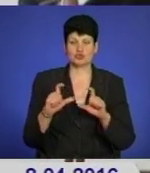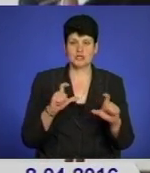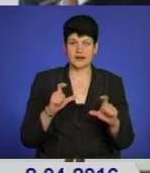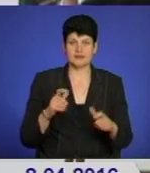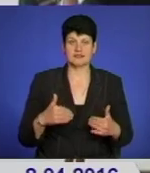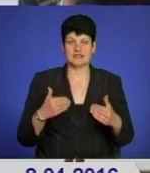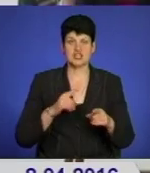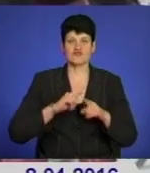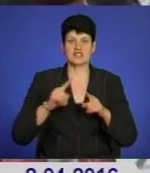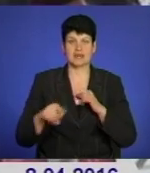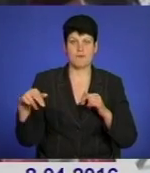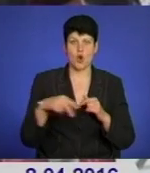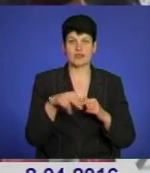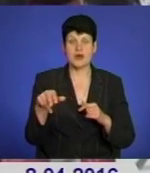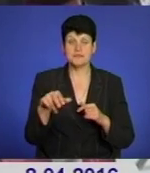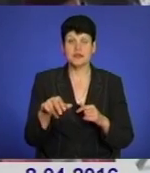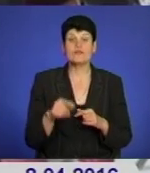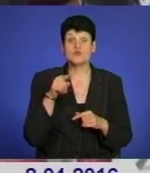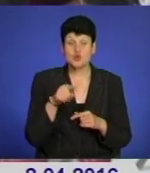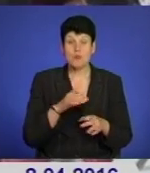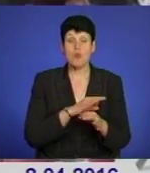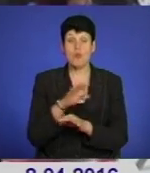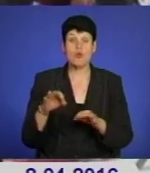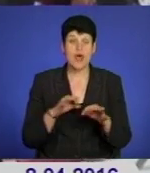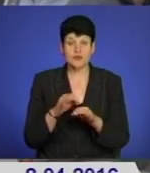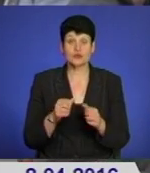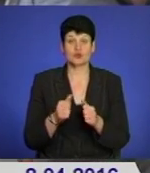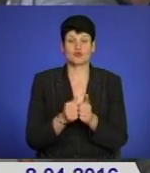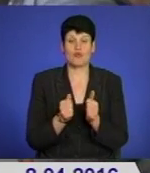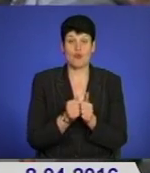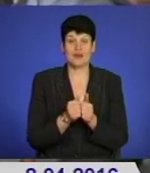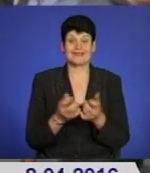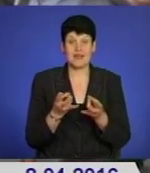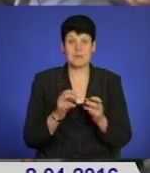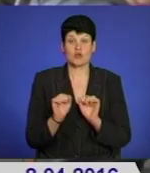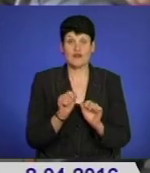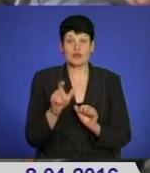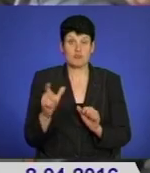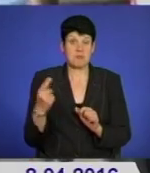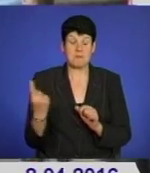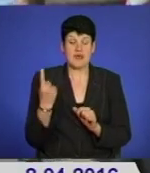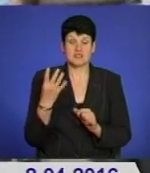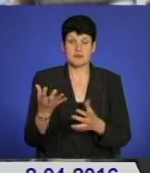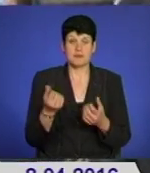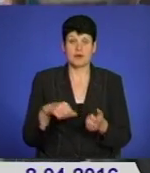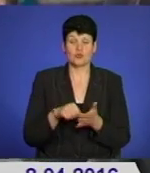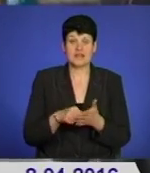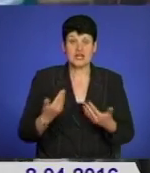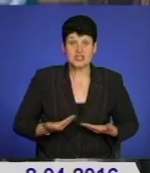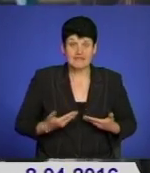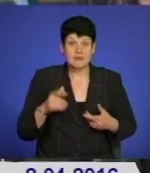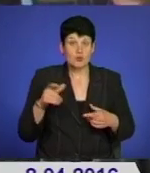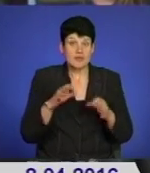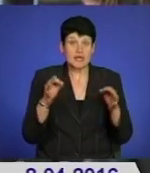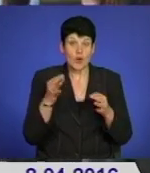перевагу швидким ходам. У такому проєкті, що поряд доведеться керувати і людьми, вперше бере участь. Я живими людьми ніколи не